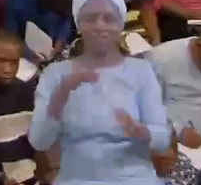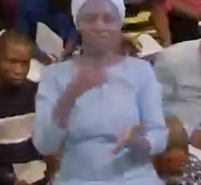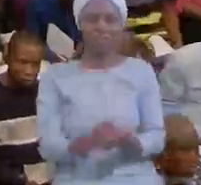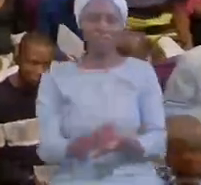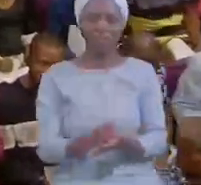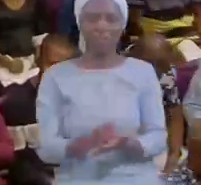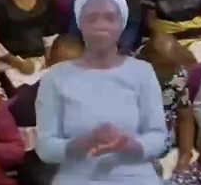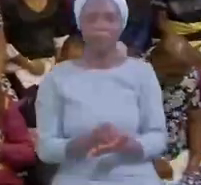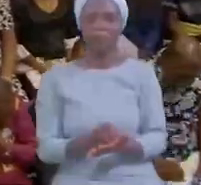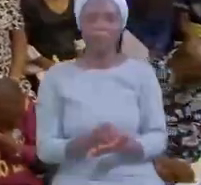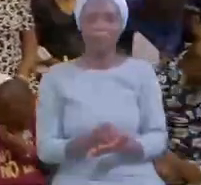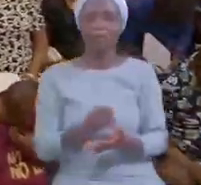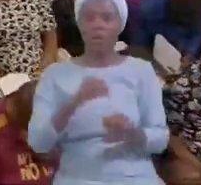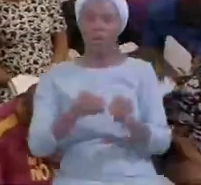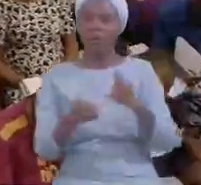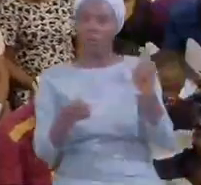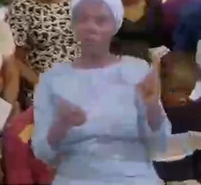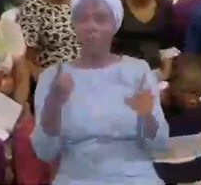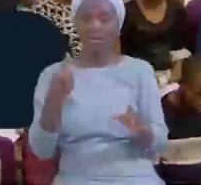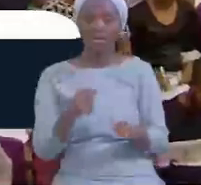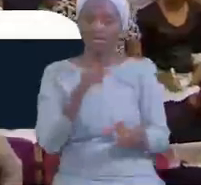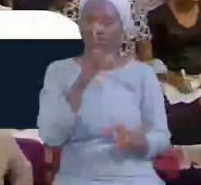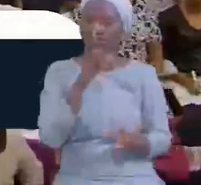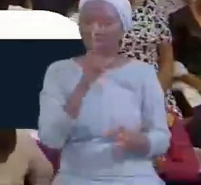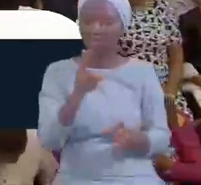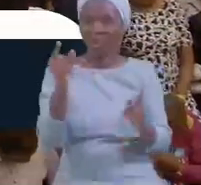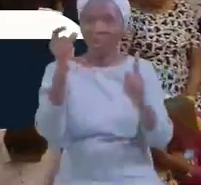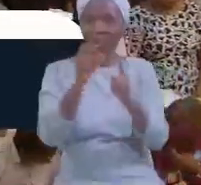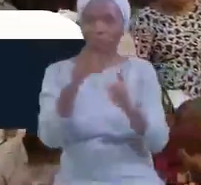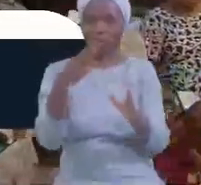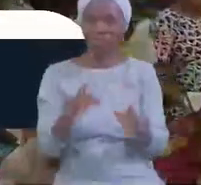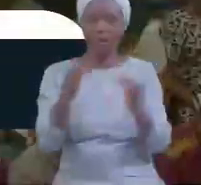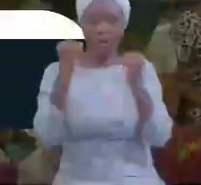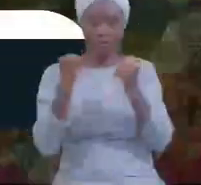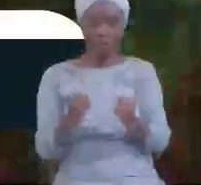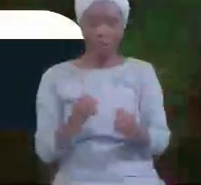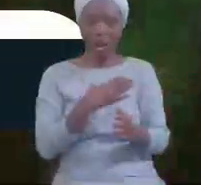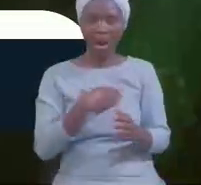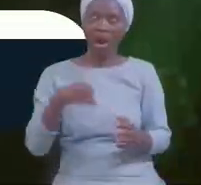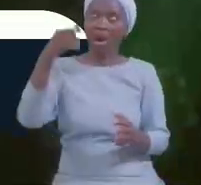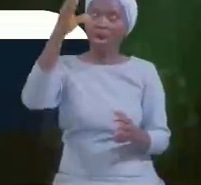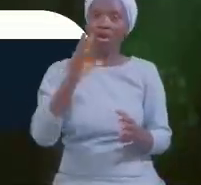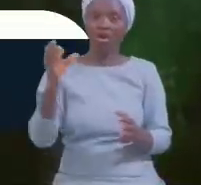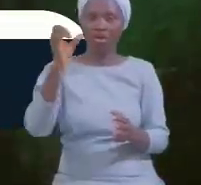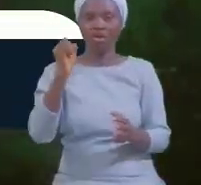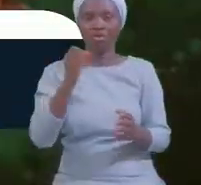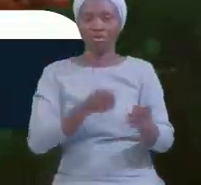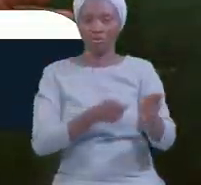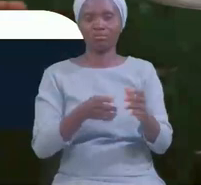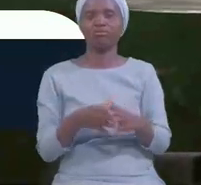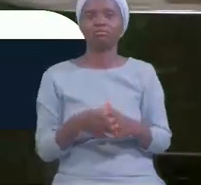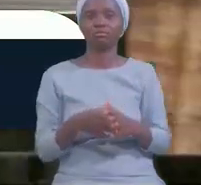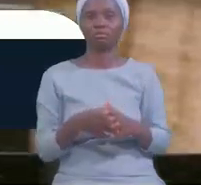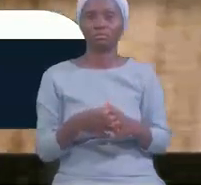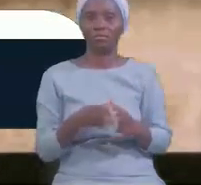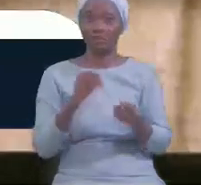La parole rassurance de puissance et la prééminence de Dieu. La parole rassurance de